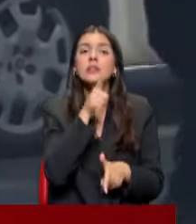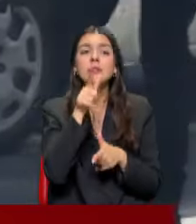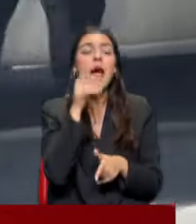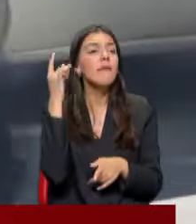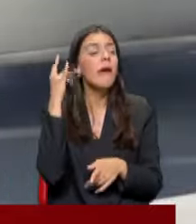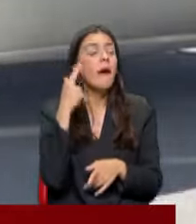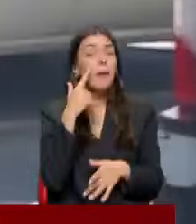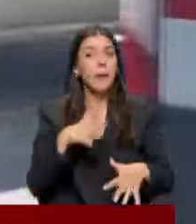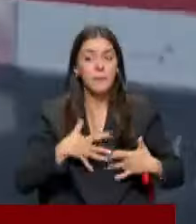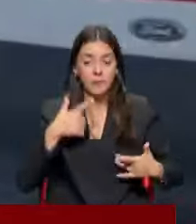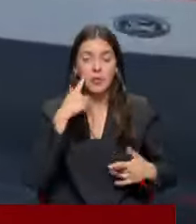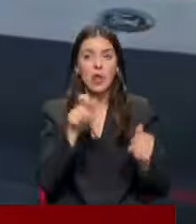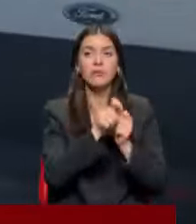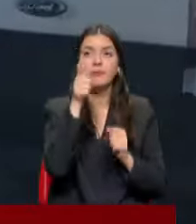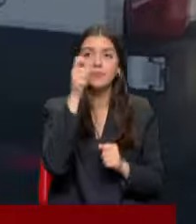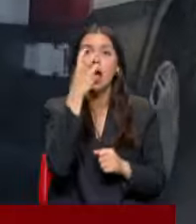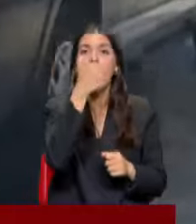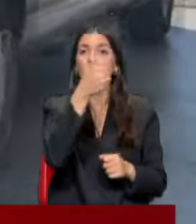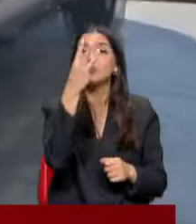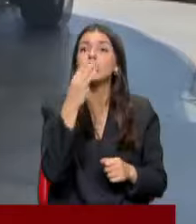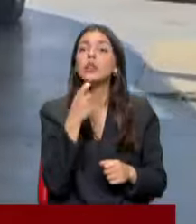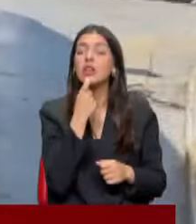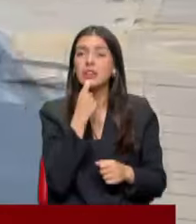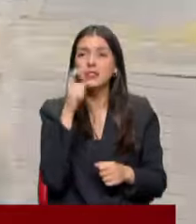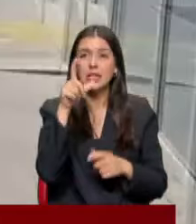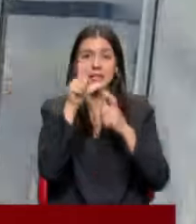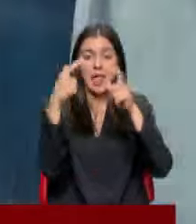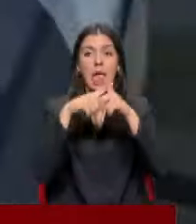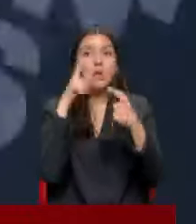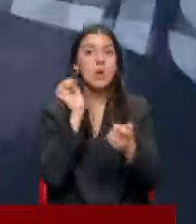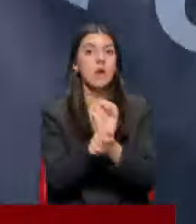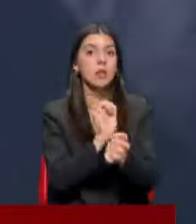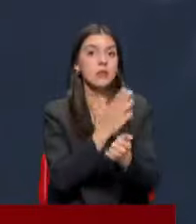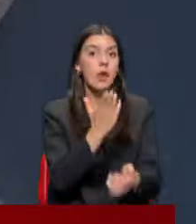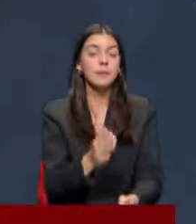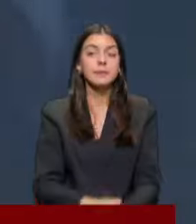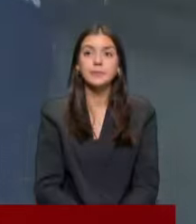yaptığı gerekçesiyle tetiği çeken 63 yaşındaki S.Y. gözaltında.